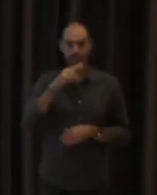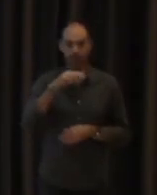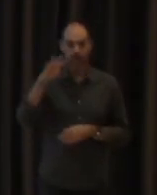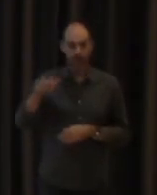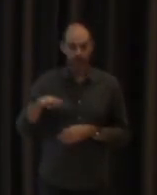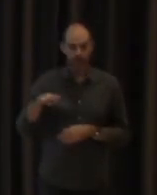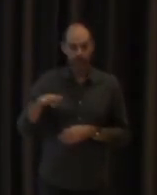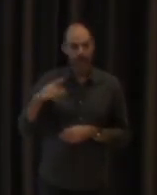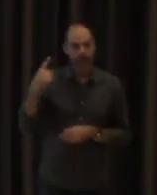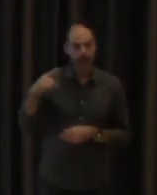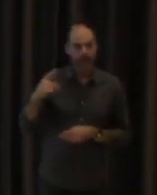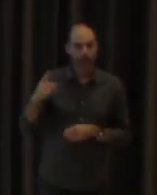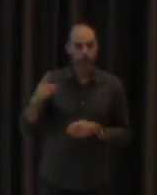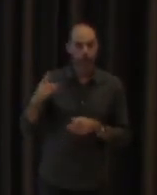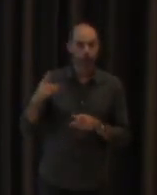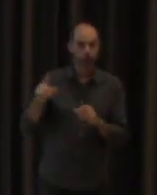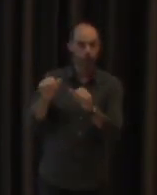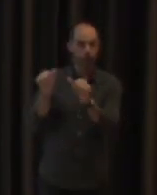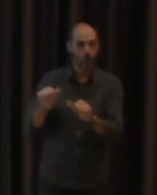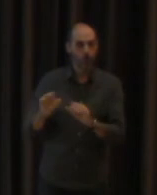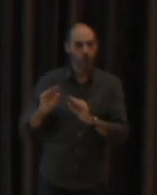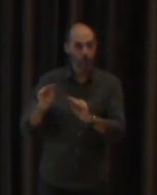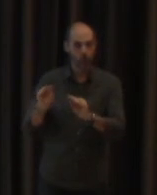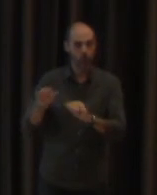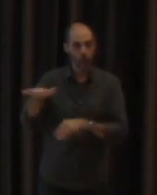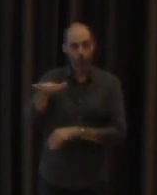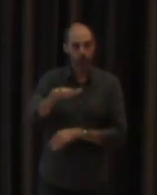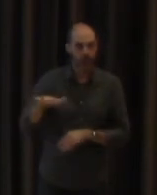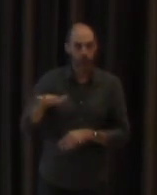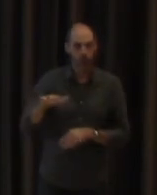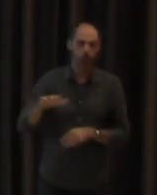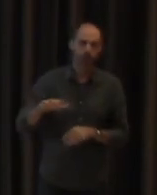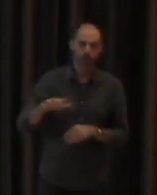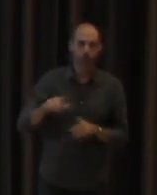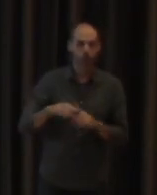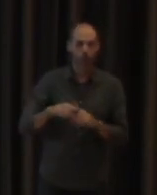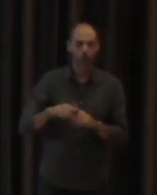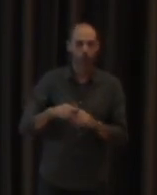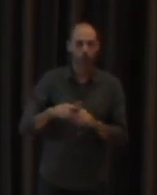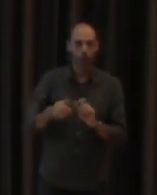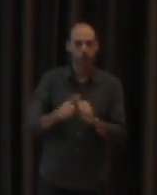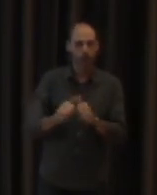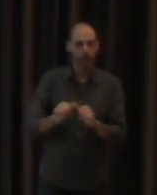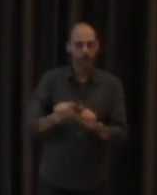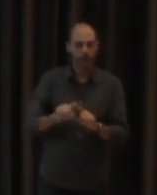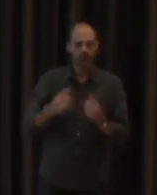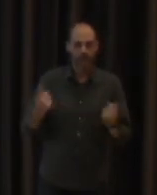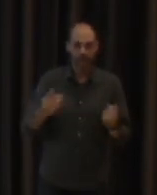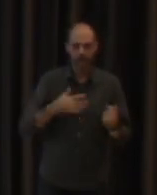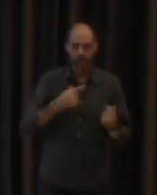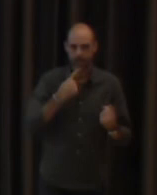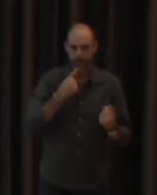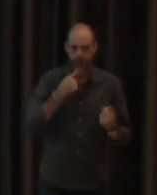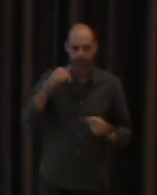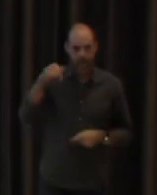disposen, tenen un sistema de dicci de lloc binari, és a dir, que tenen dos termes per assenyalar el lloc, aquí,